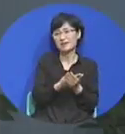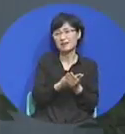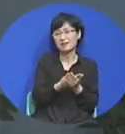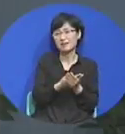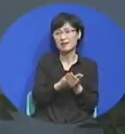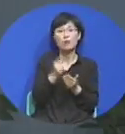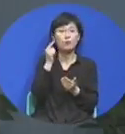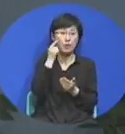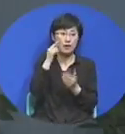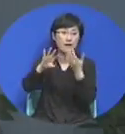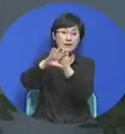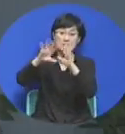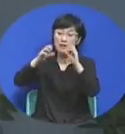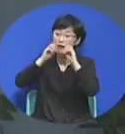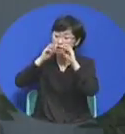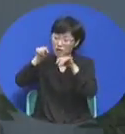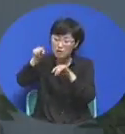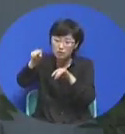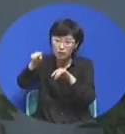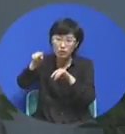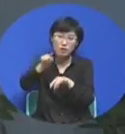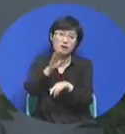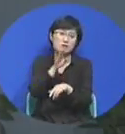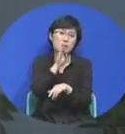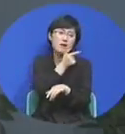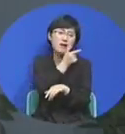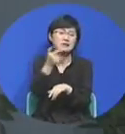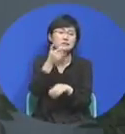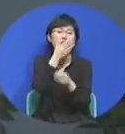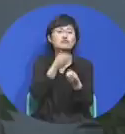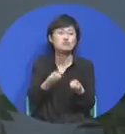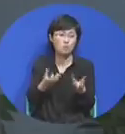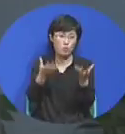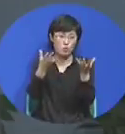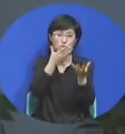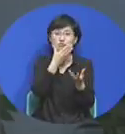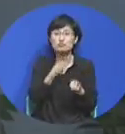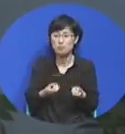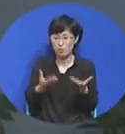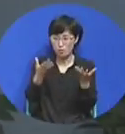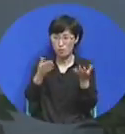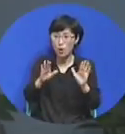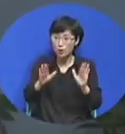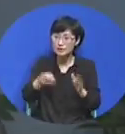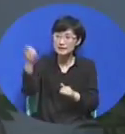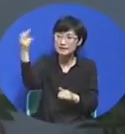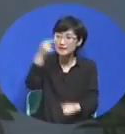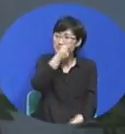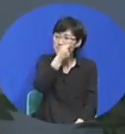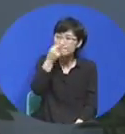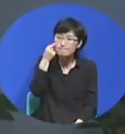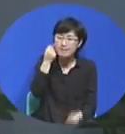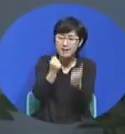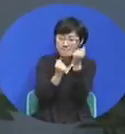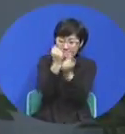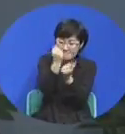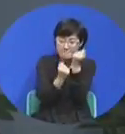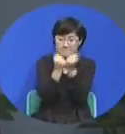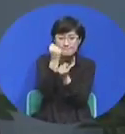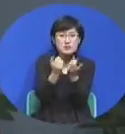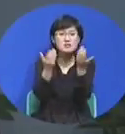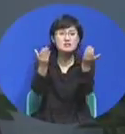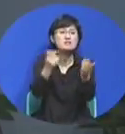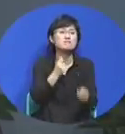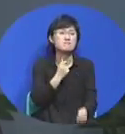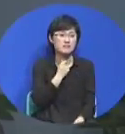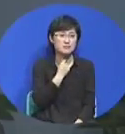큰 축복이기 때문에 우리 다시 한번 강단에서 확인하기로 했습니다. And because it is the greatest blessing of